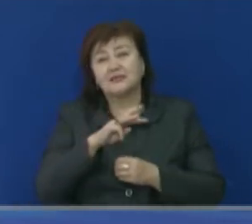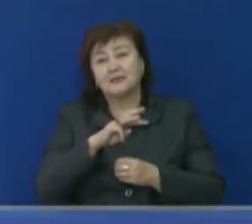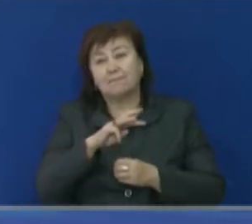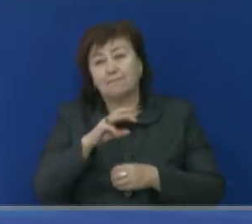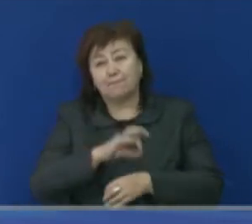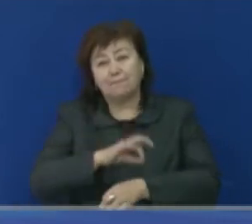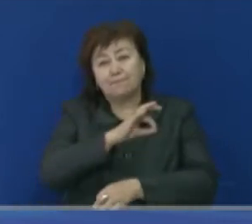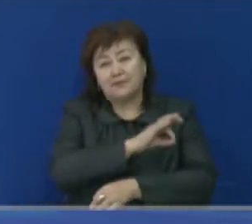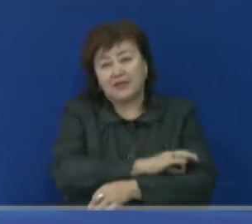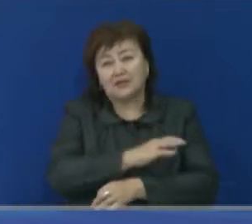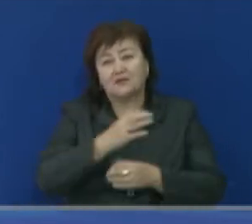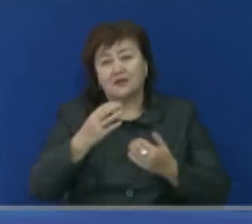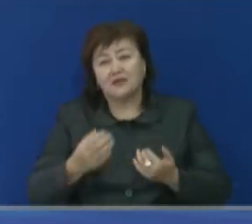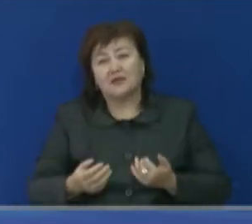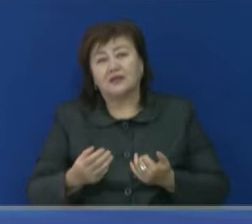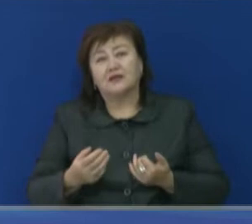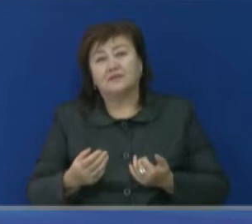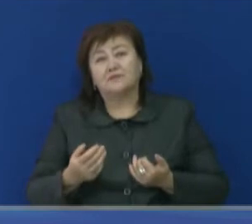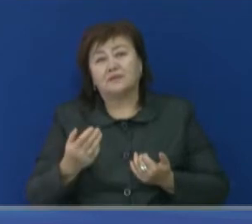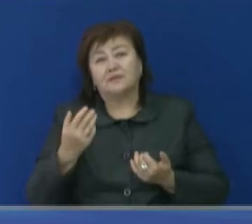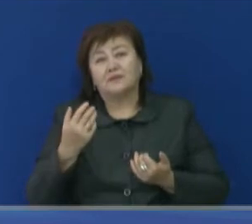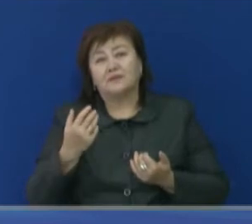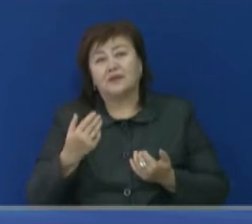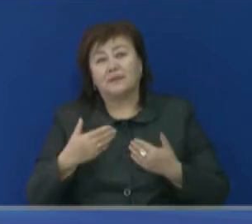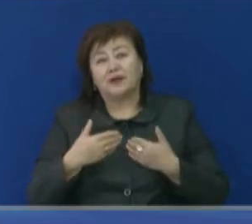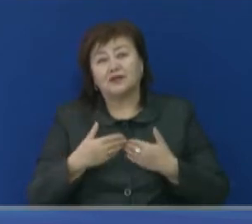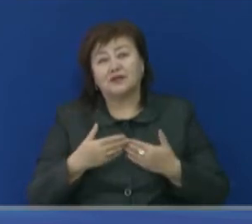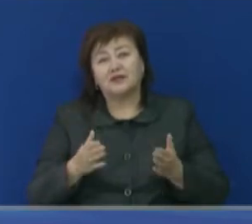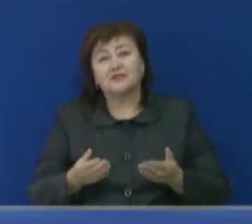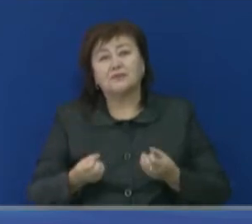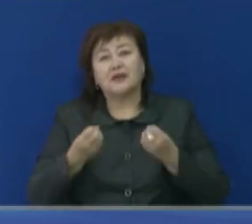орталық мешітіне апаратын жаяу жүргіншілер көпірі салтанатты түрде ашылды.